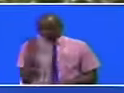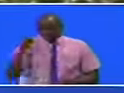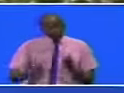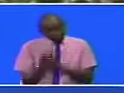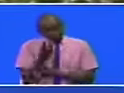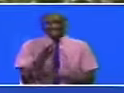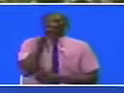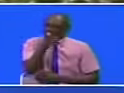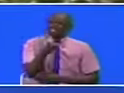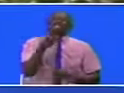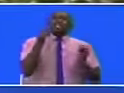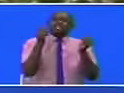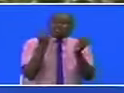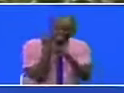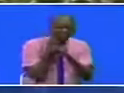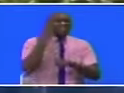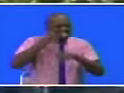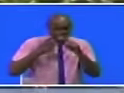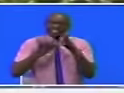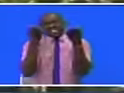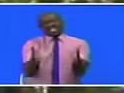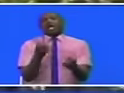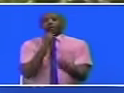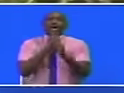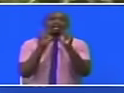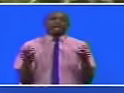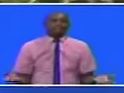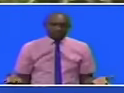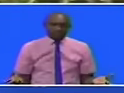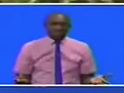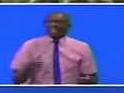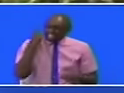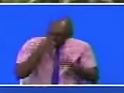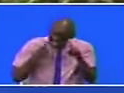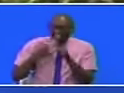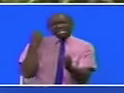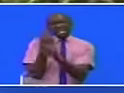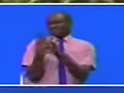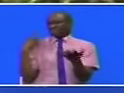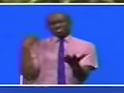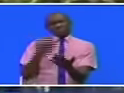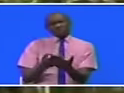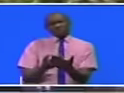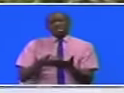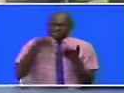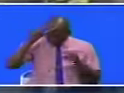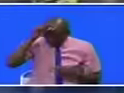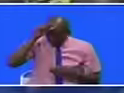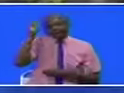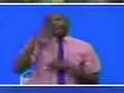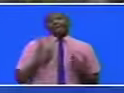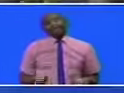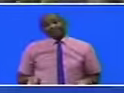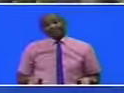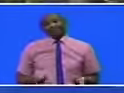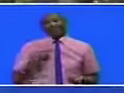kwa sasa miaka 11 haifanyi kazi. Na hiyo miaka 11 kulikuwa na serikali Kenya.